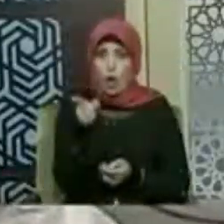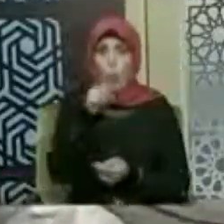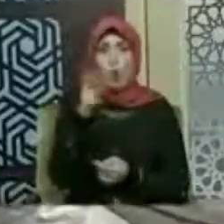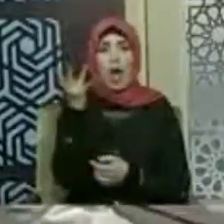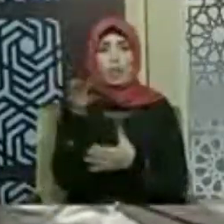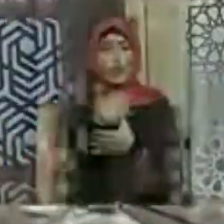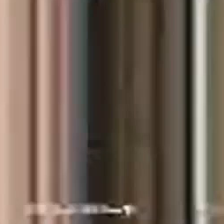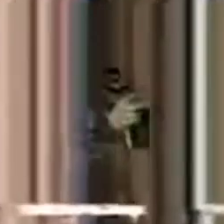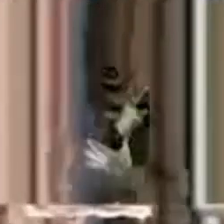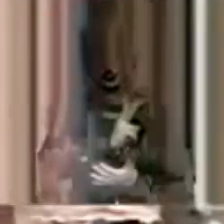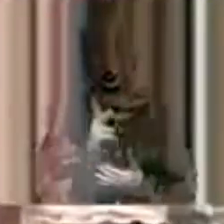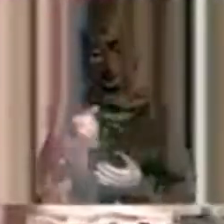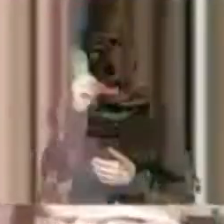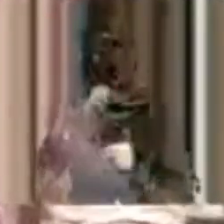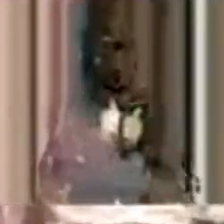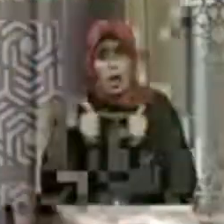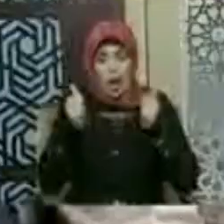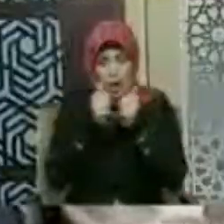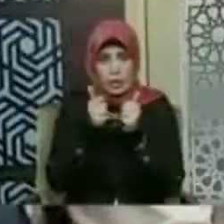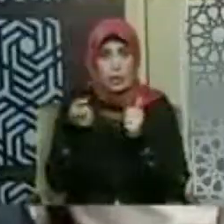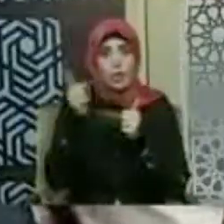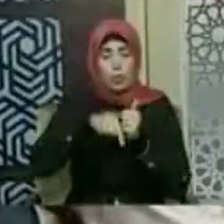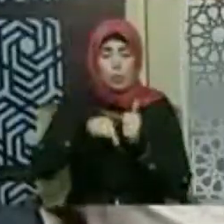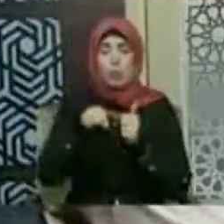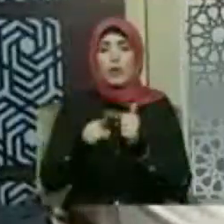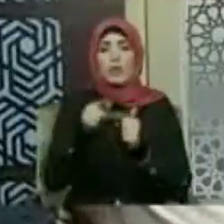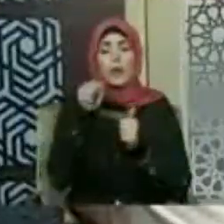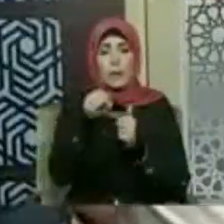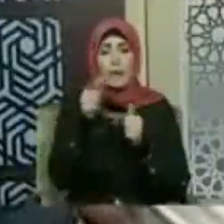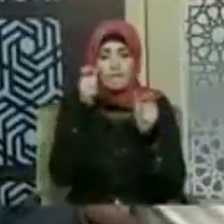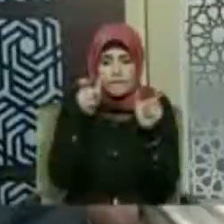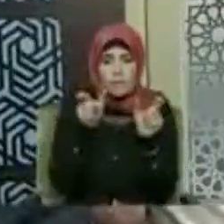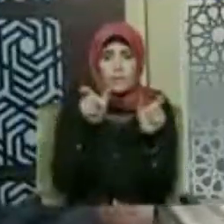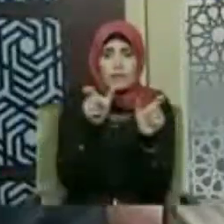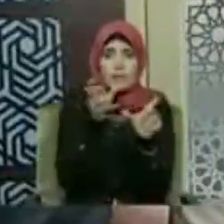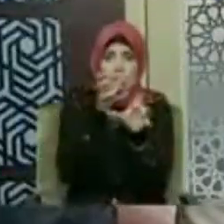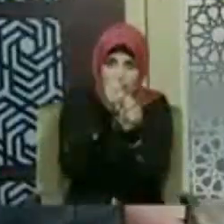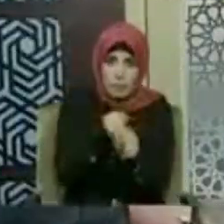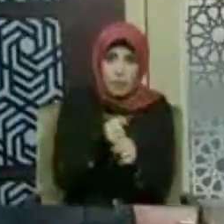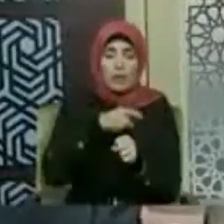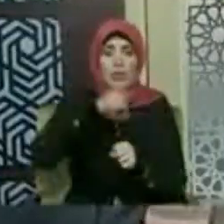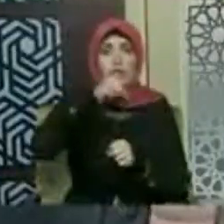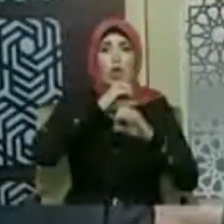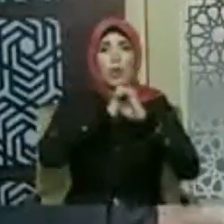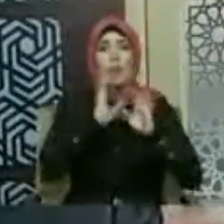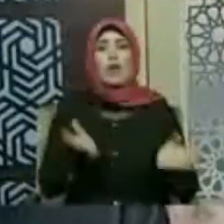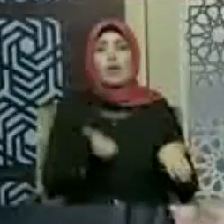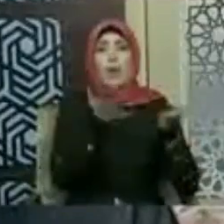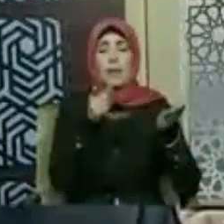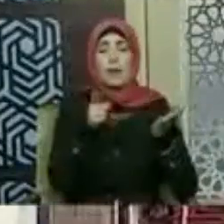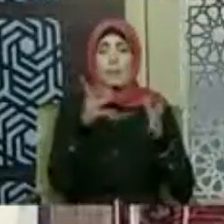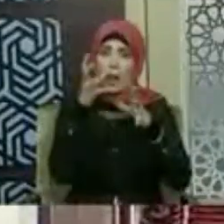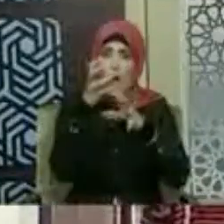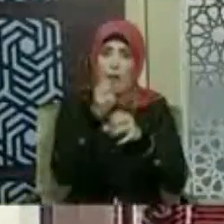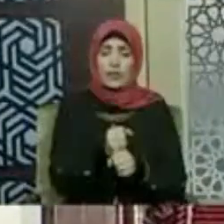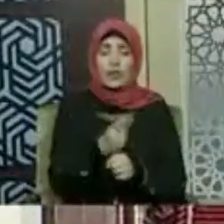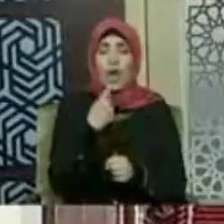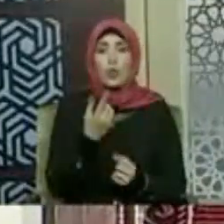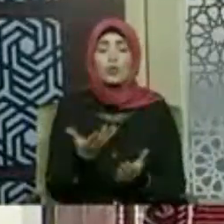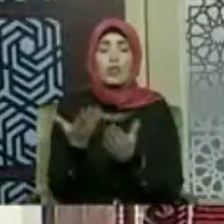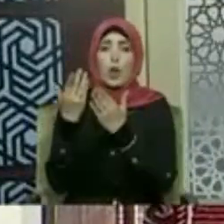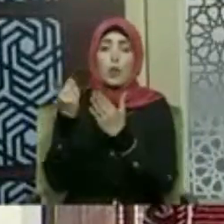وأزواجهم وأهليهم في رباط إلى يوم القيامة. صلوات